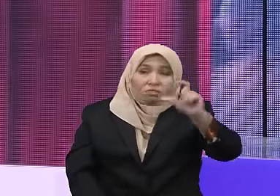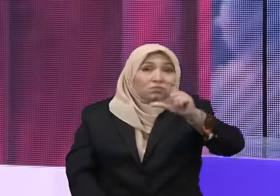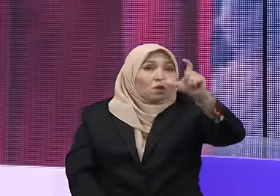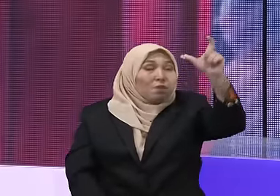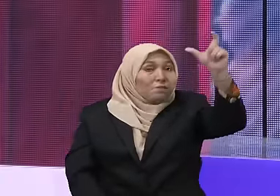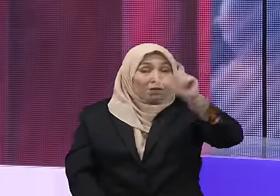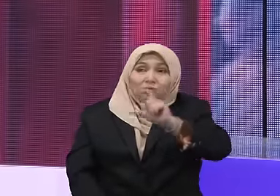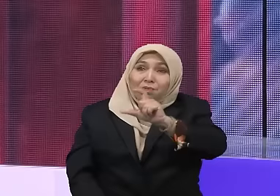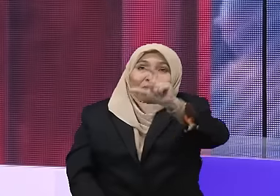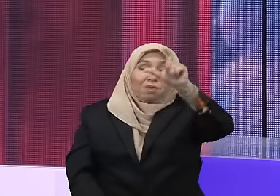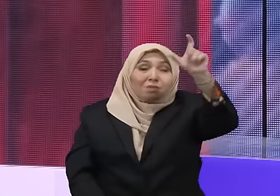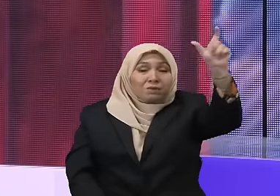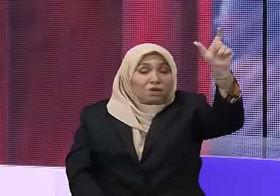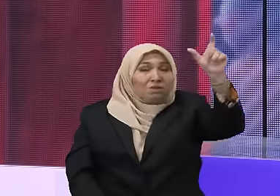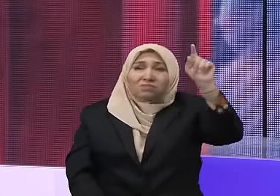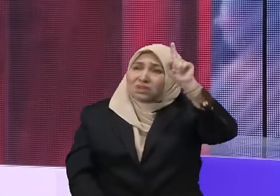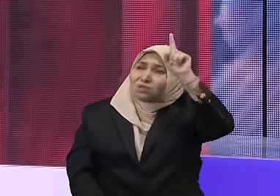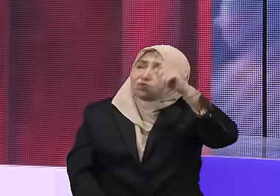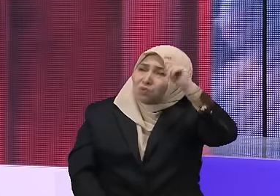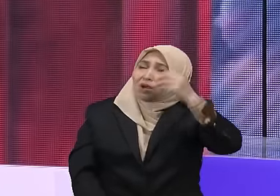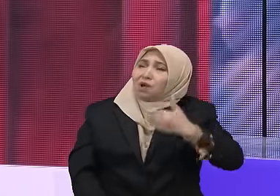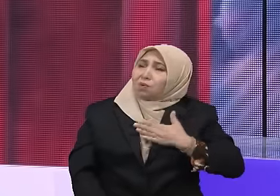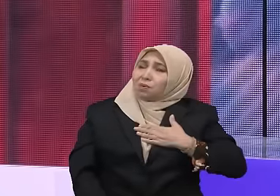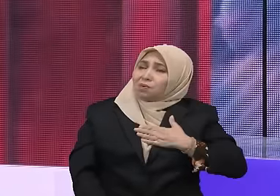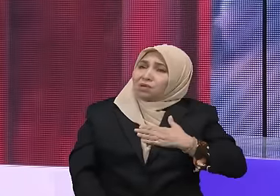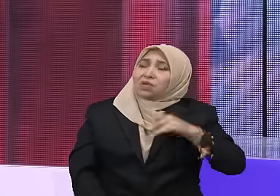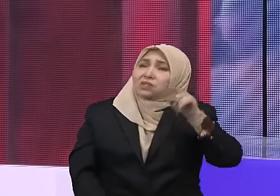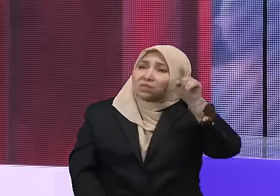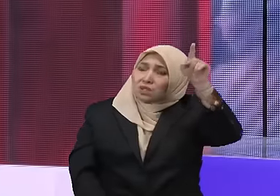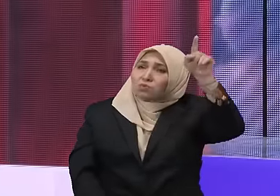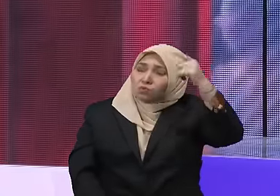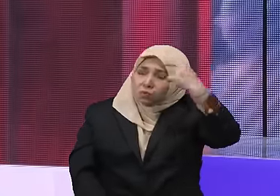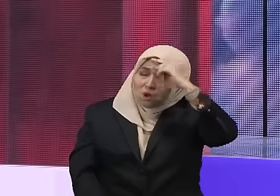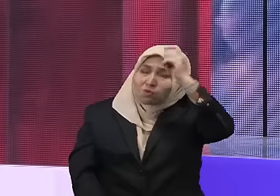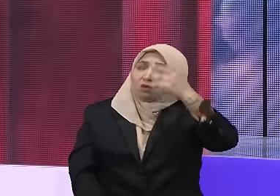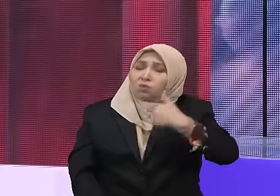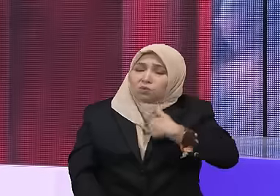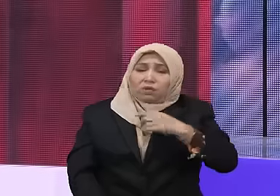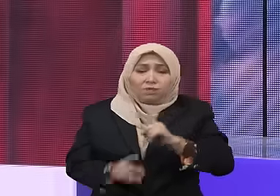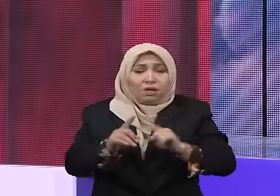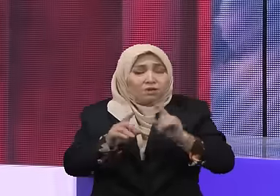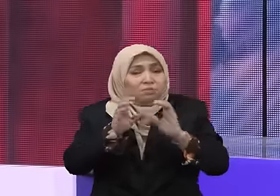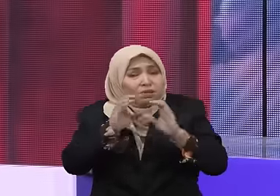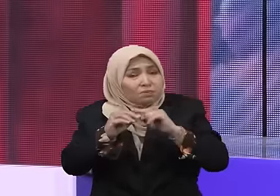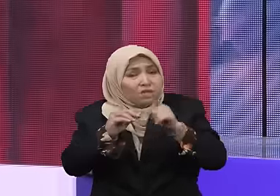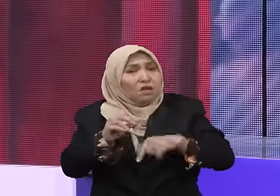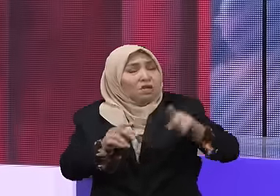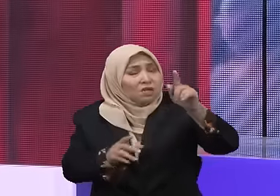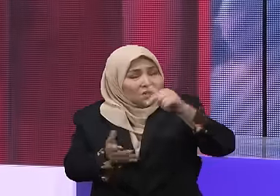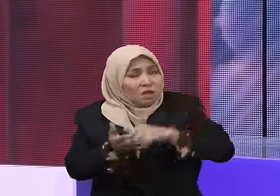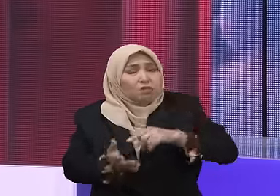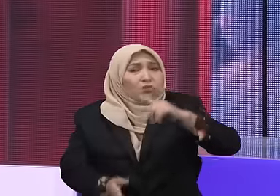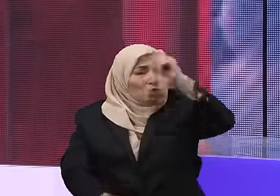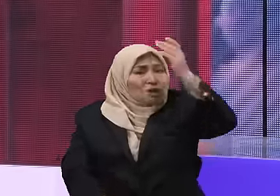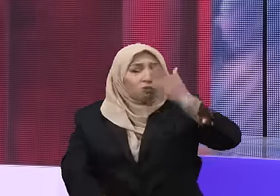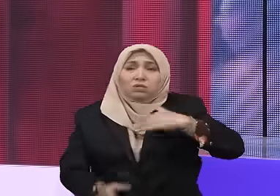Nabi Ibrahim berkata hadza rabbi. Maksudnya Nabi Ibrahim kata, oh ini Tuhanku. Dan bila bercakap tentang ini Tuhanku ini, ini